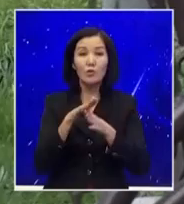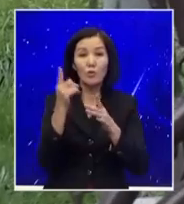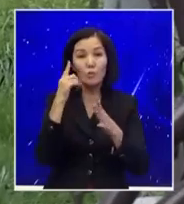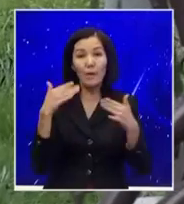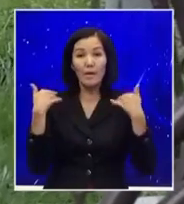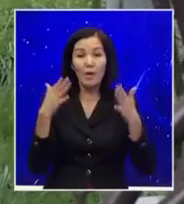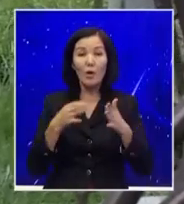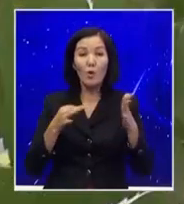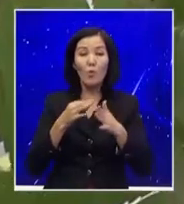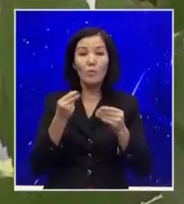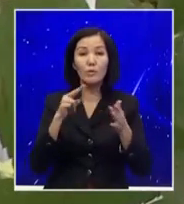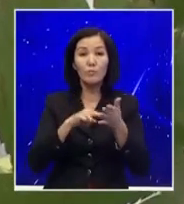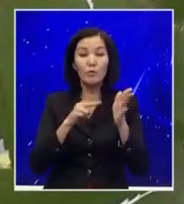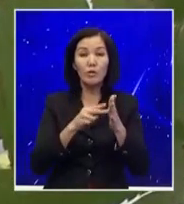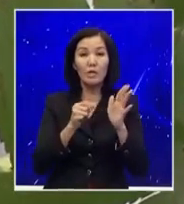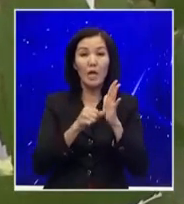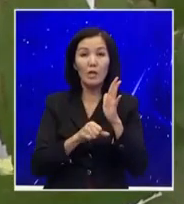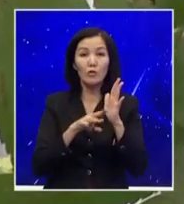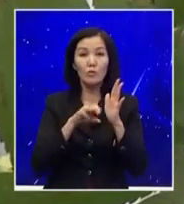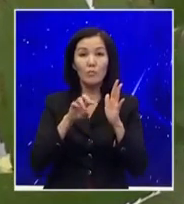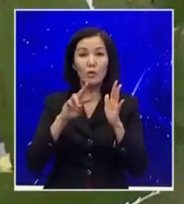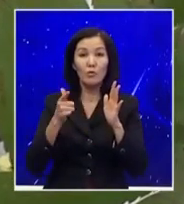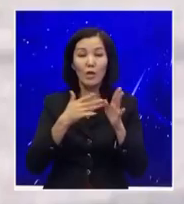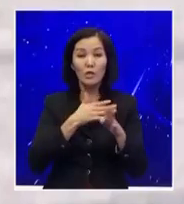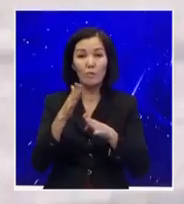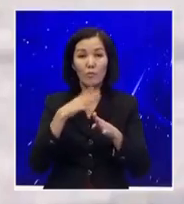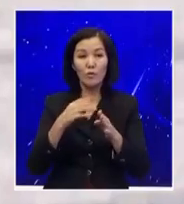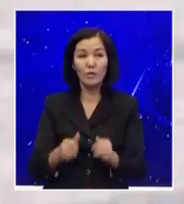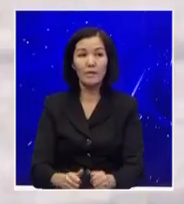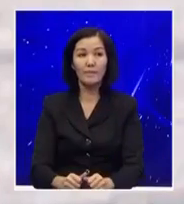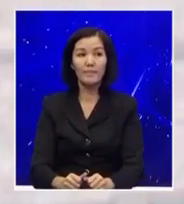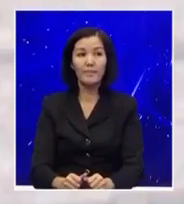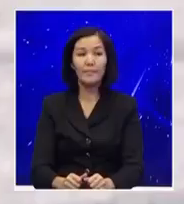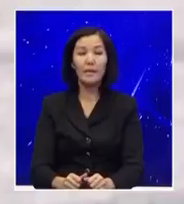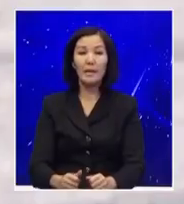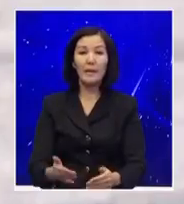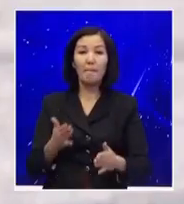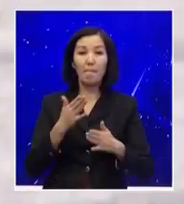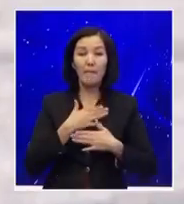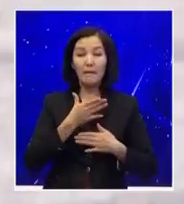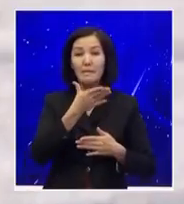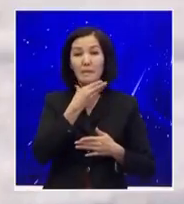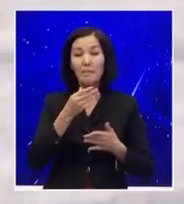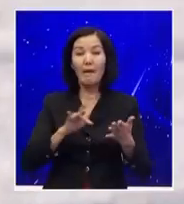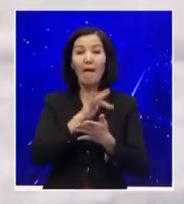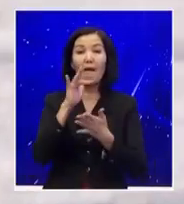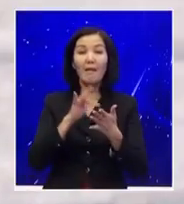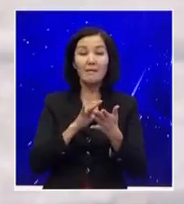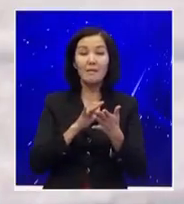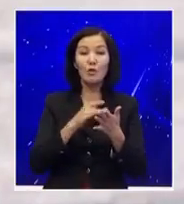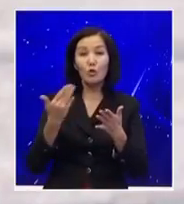бастамаға облыс қазынасынан 600 миллион теңге бөлініпті. Бірінші тұрғыны ретінде Семей қаласының жастарының